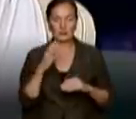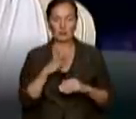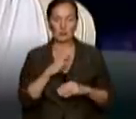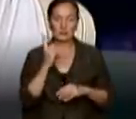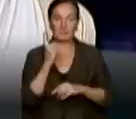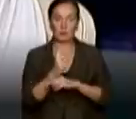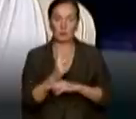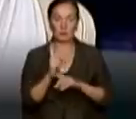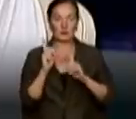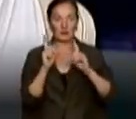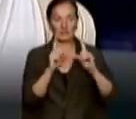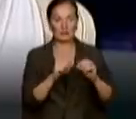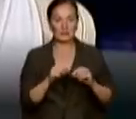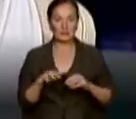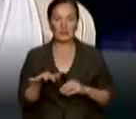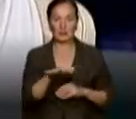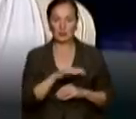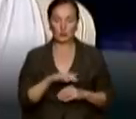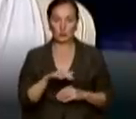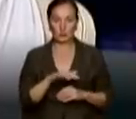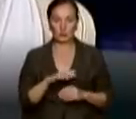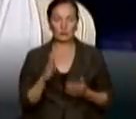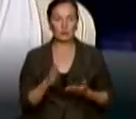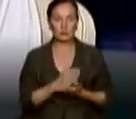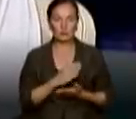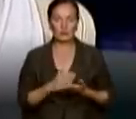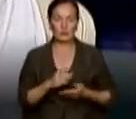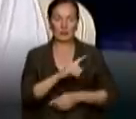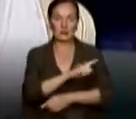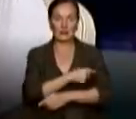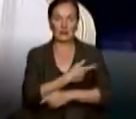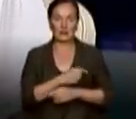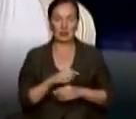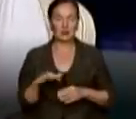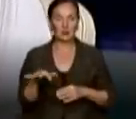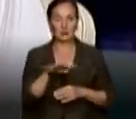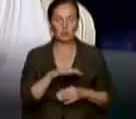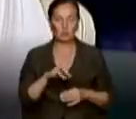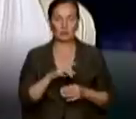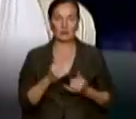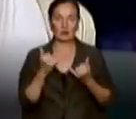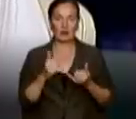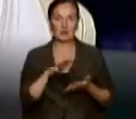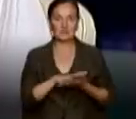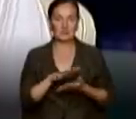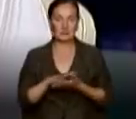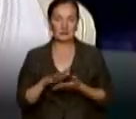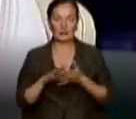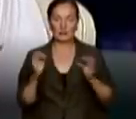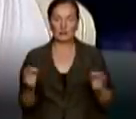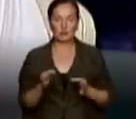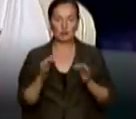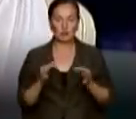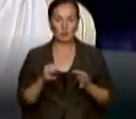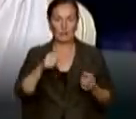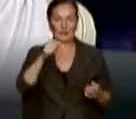в'їзд туди на територію, ні жодних санітарних зон, ні для сміття особливо нічого такого пристосовано не